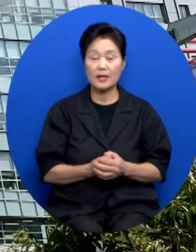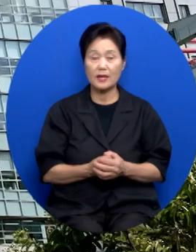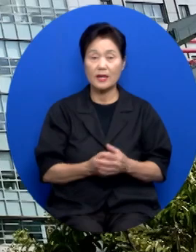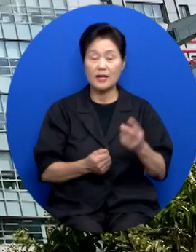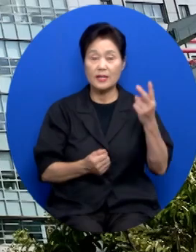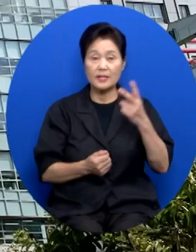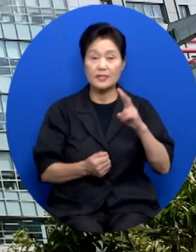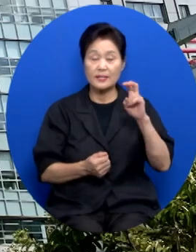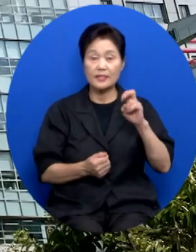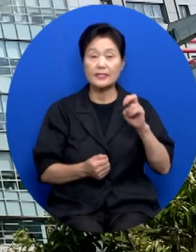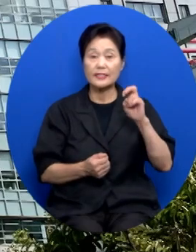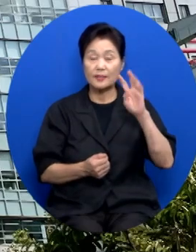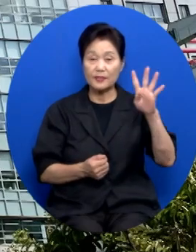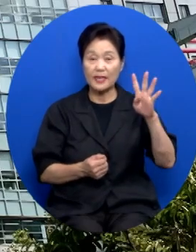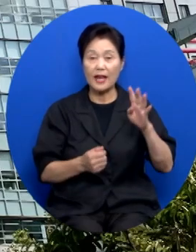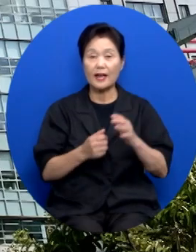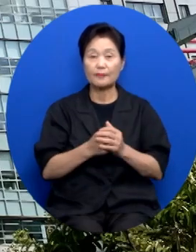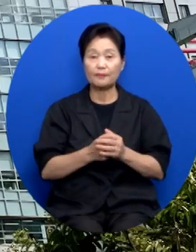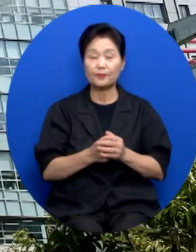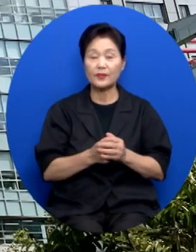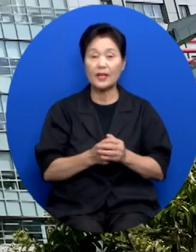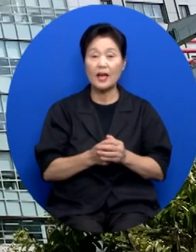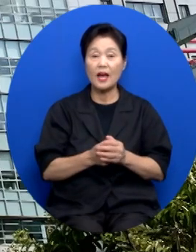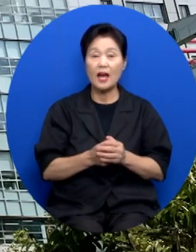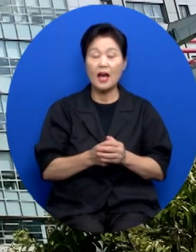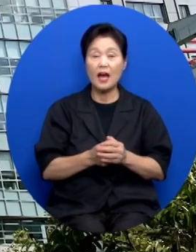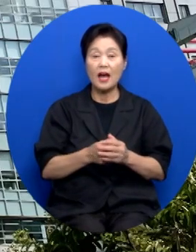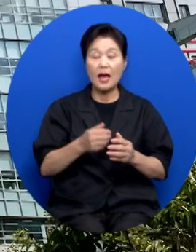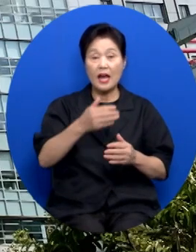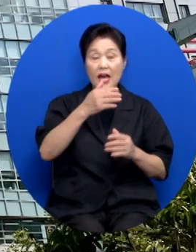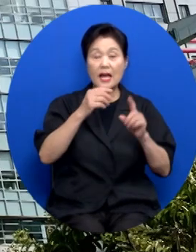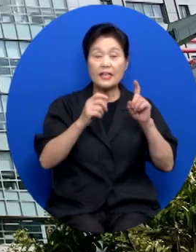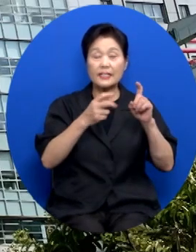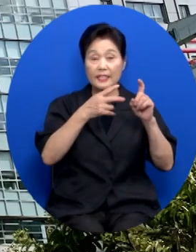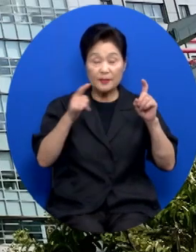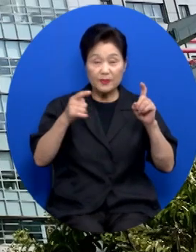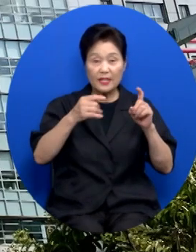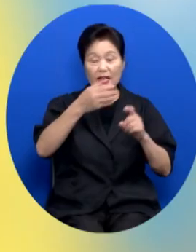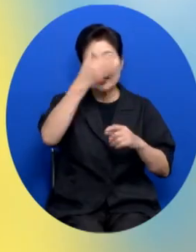2024 위틴즈 페스티벌이 오는 22일 청계천 일대에서 열립니다.